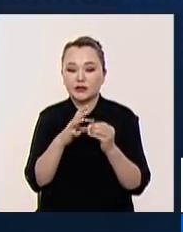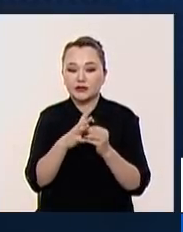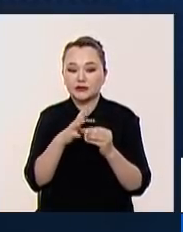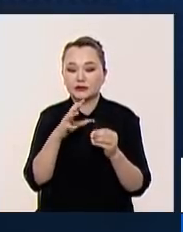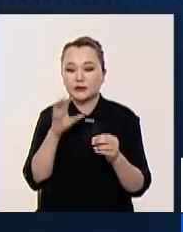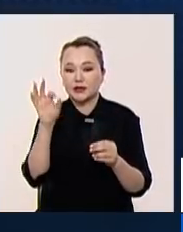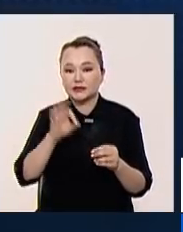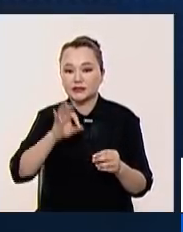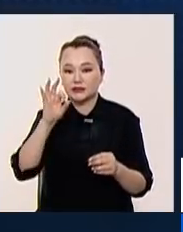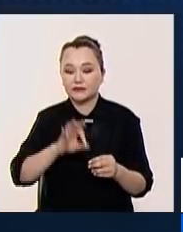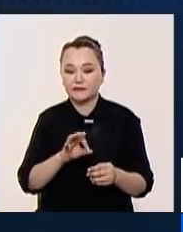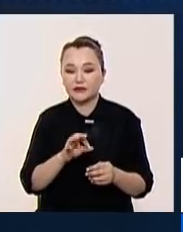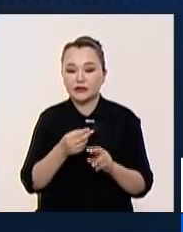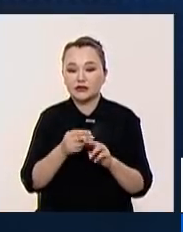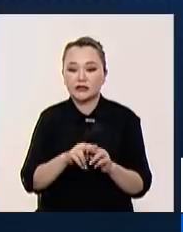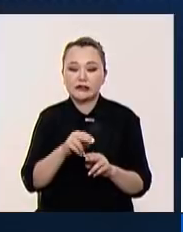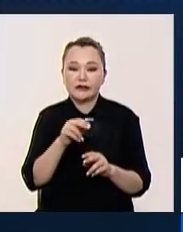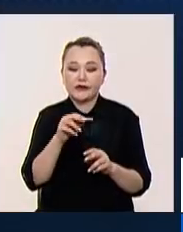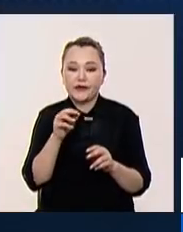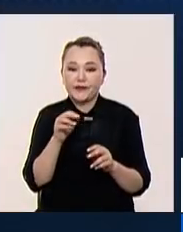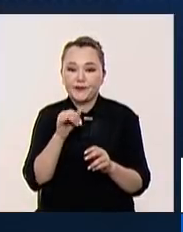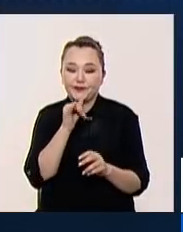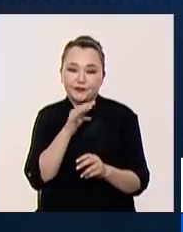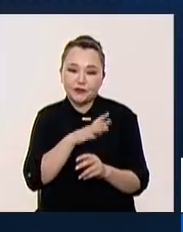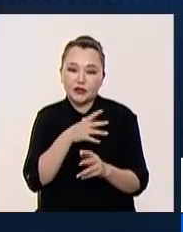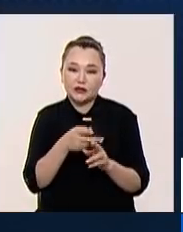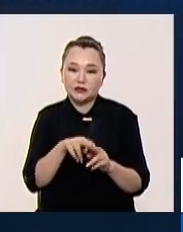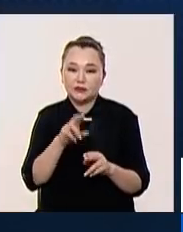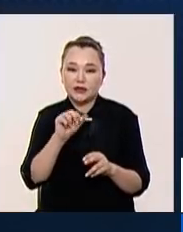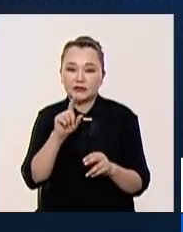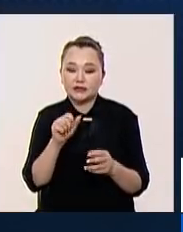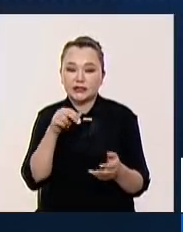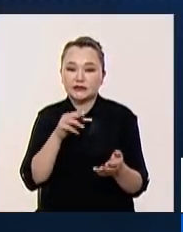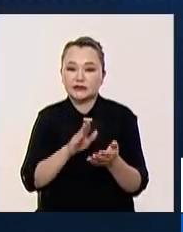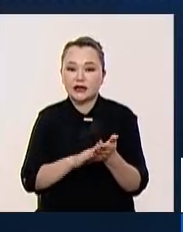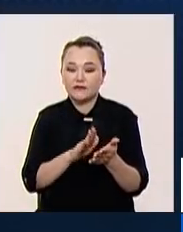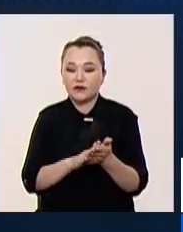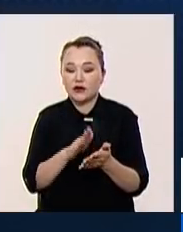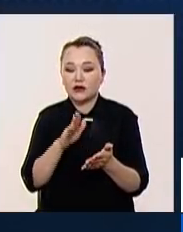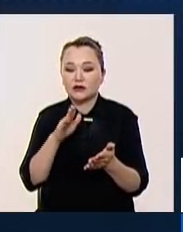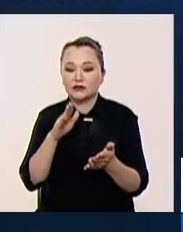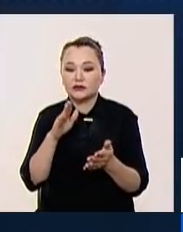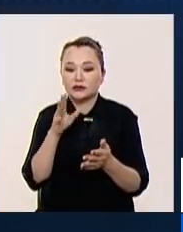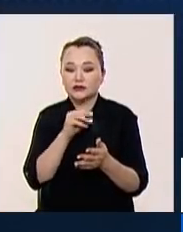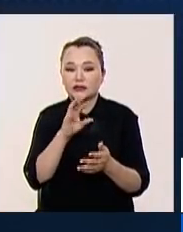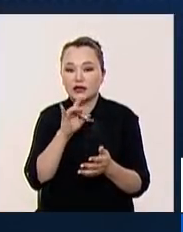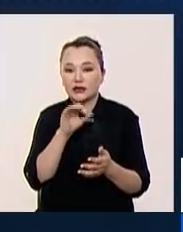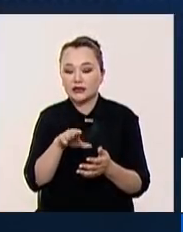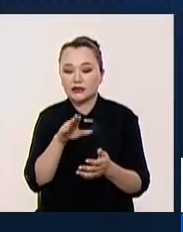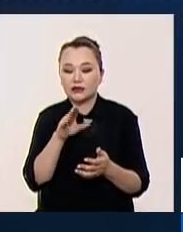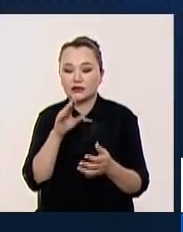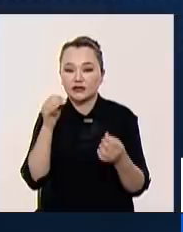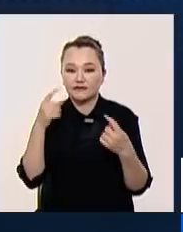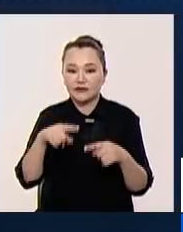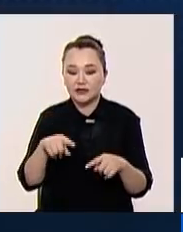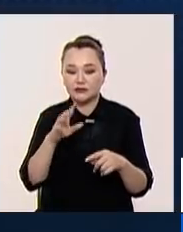15%. Это вряд ли, потому что базовая ставка предназначена и таргетирует в основном инфляцию